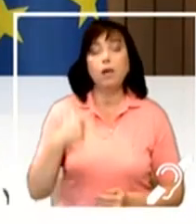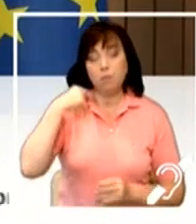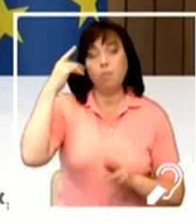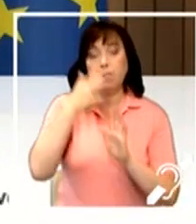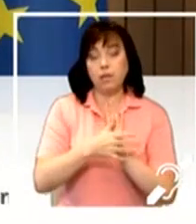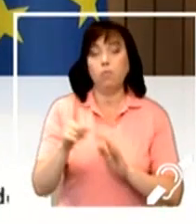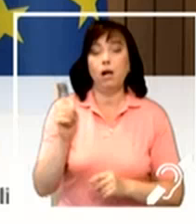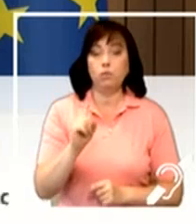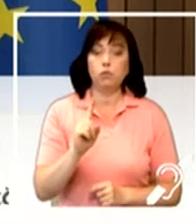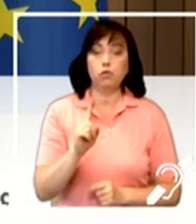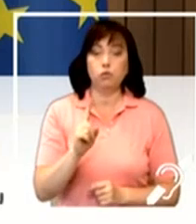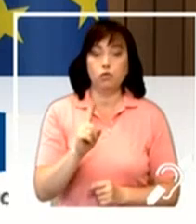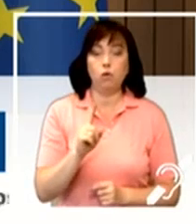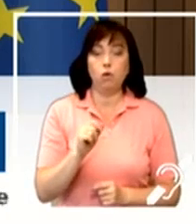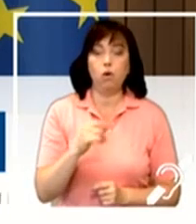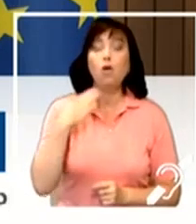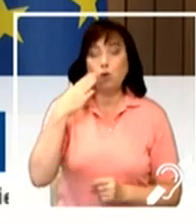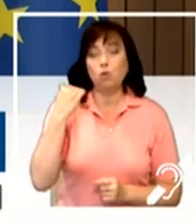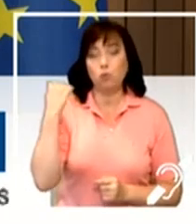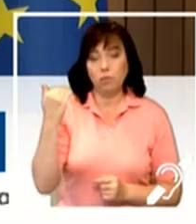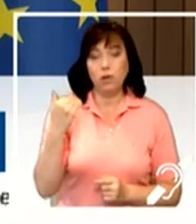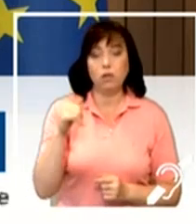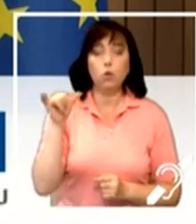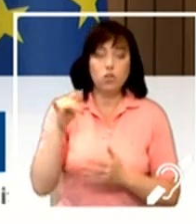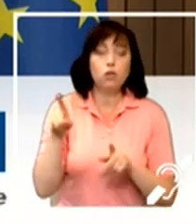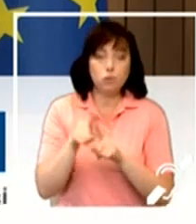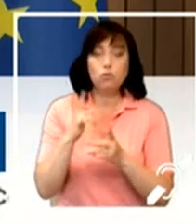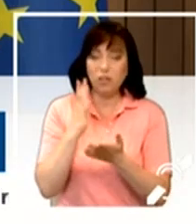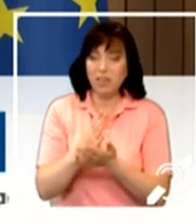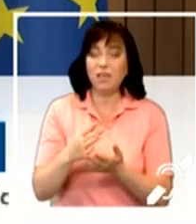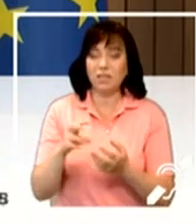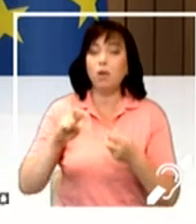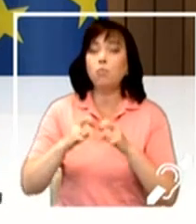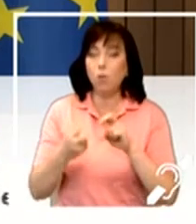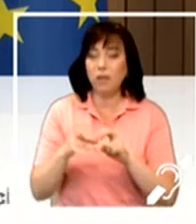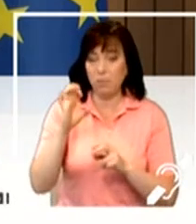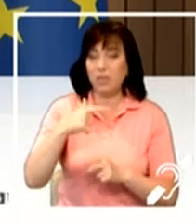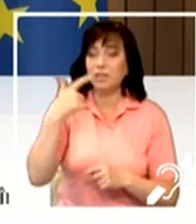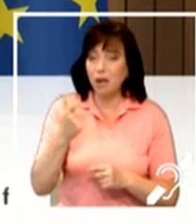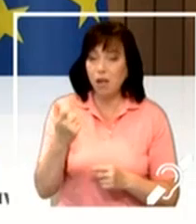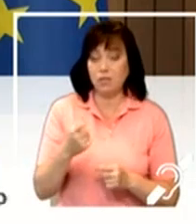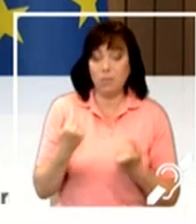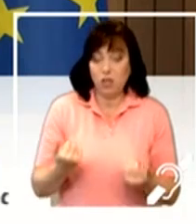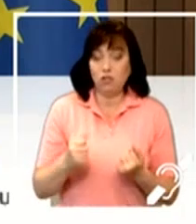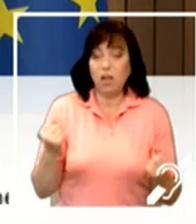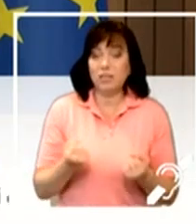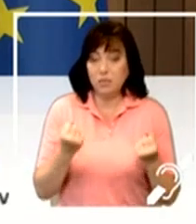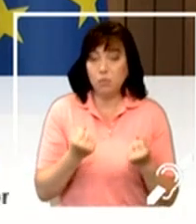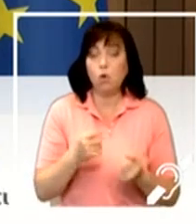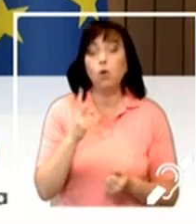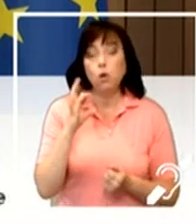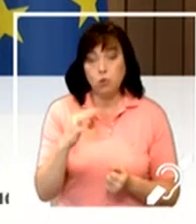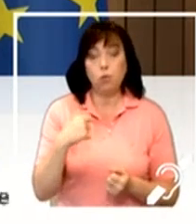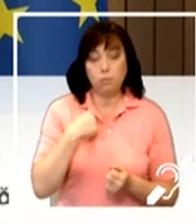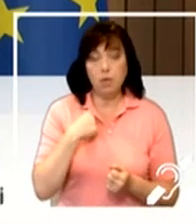Înțelegem că și colegilor din România au anumite provocări cu livrările de gaze pentru această iarnă, însă